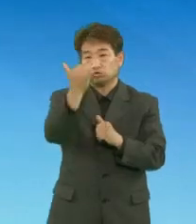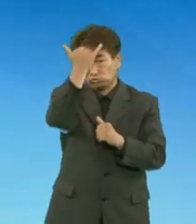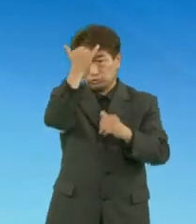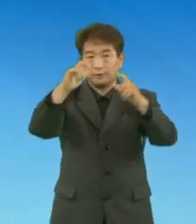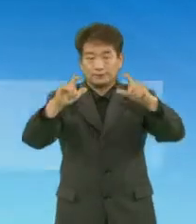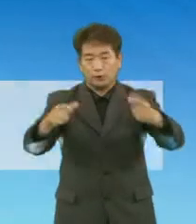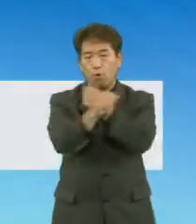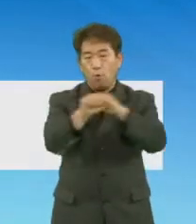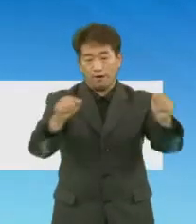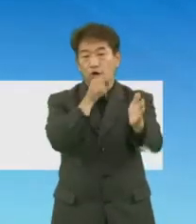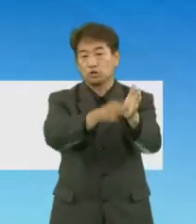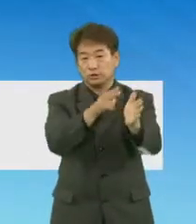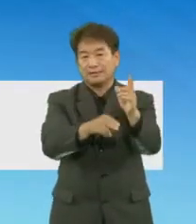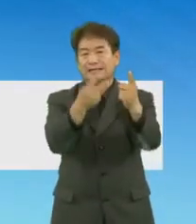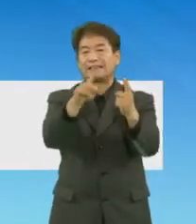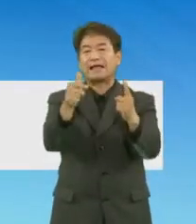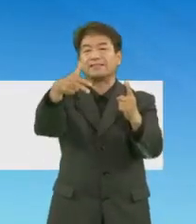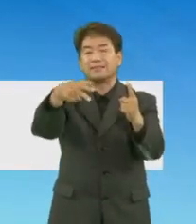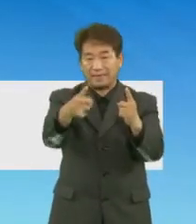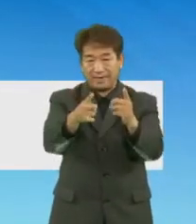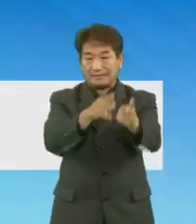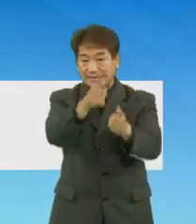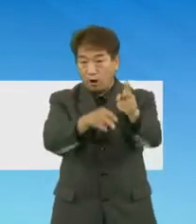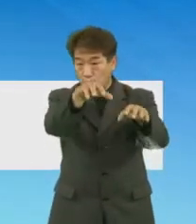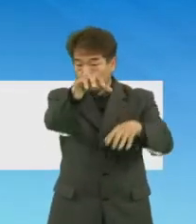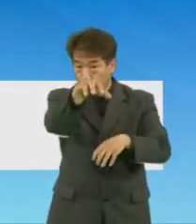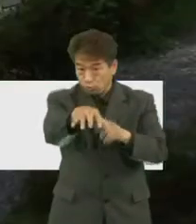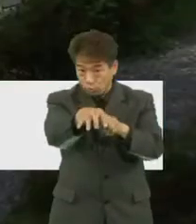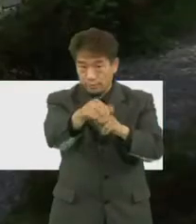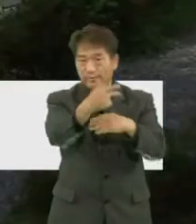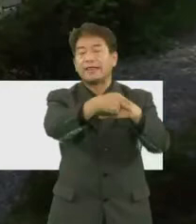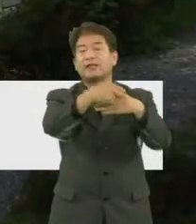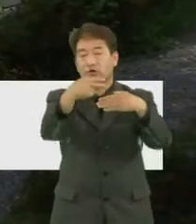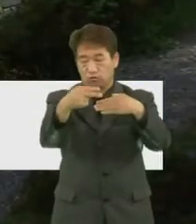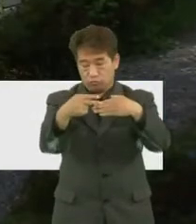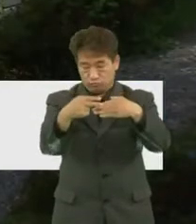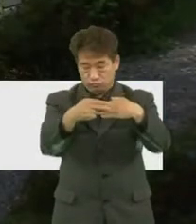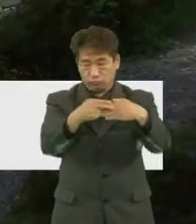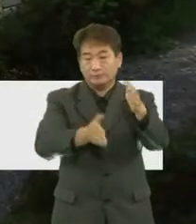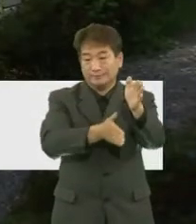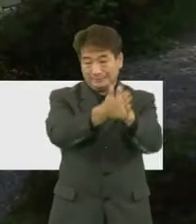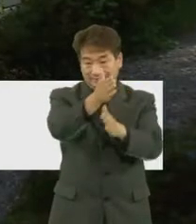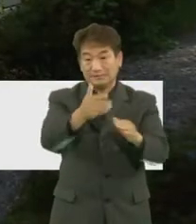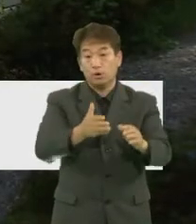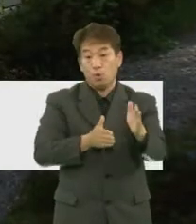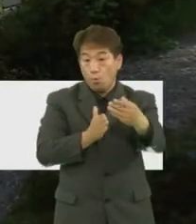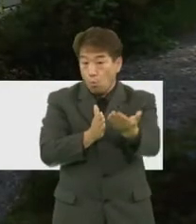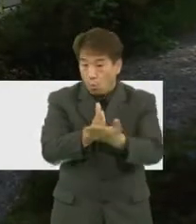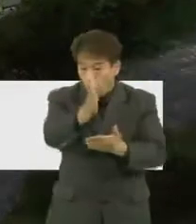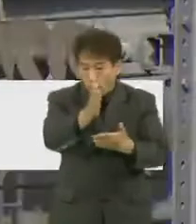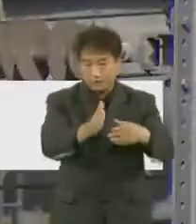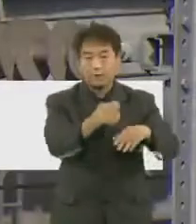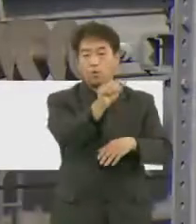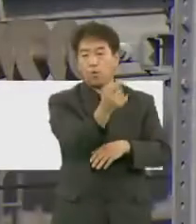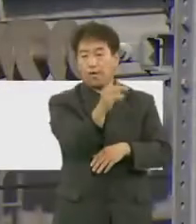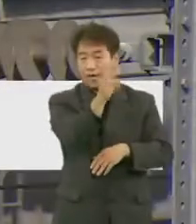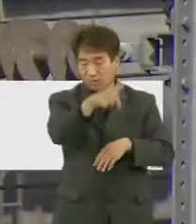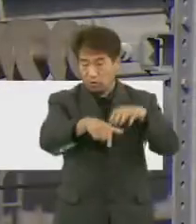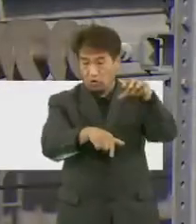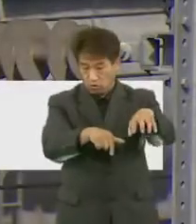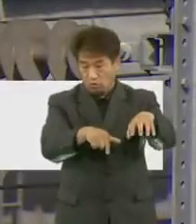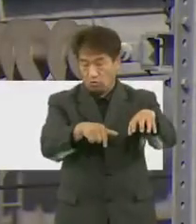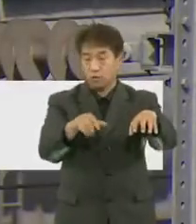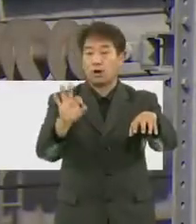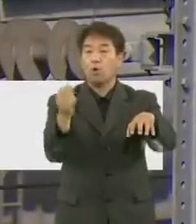충청권 광역철도 1단계 사업 구간 중 대전 대덕구 도심 통과 구역인 회덕역과 오정역 사이 주차장역